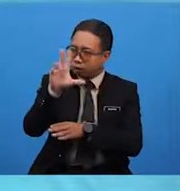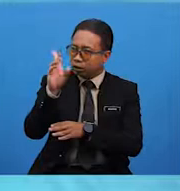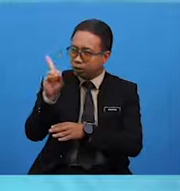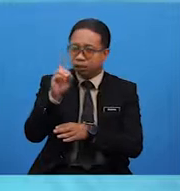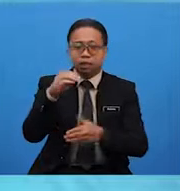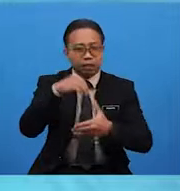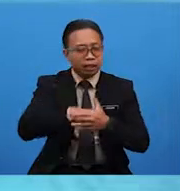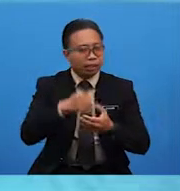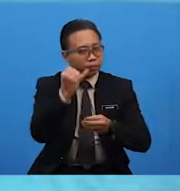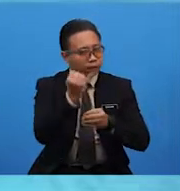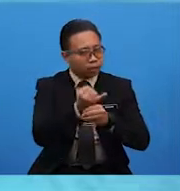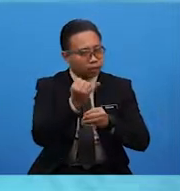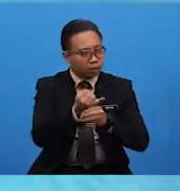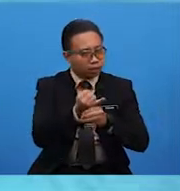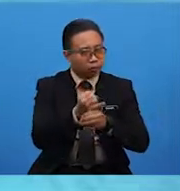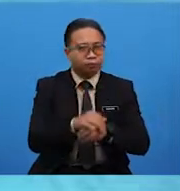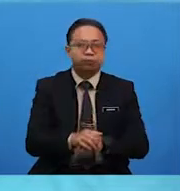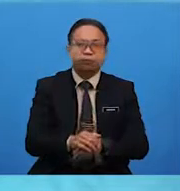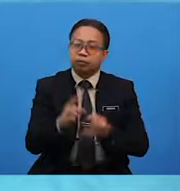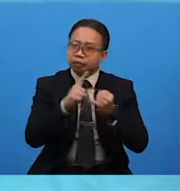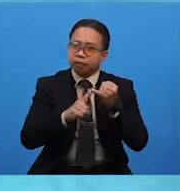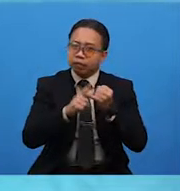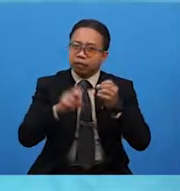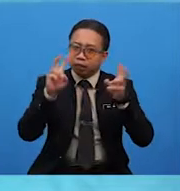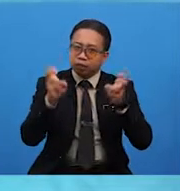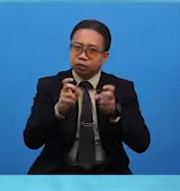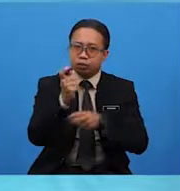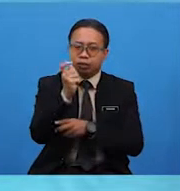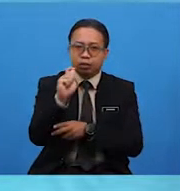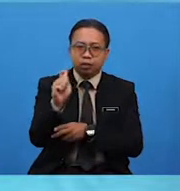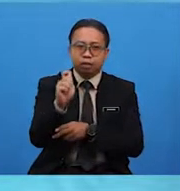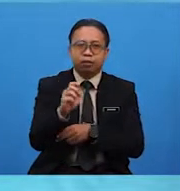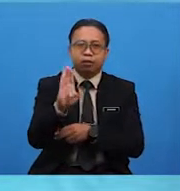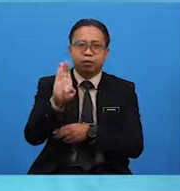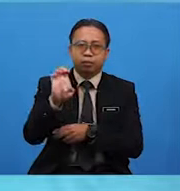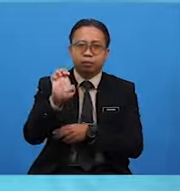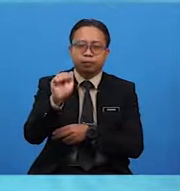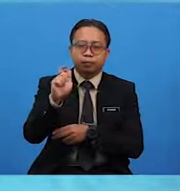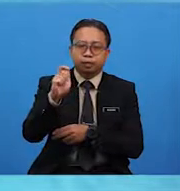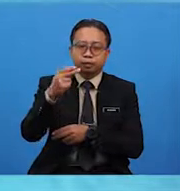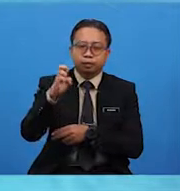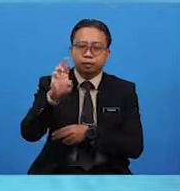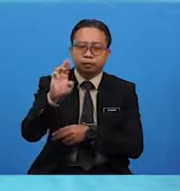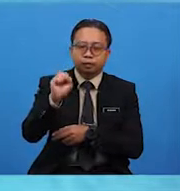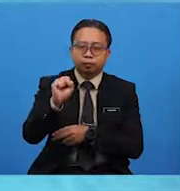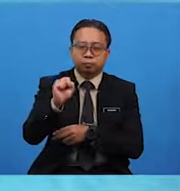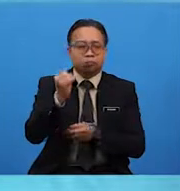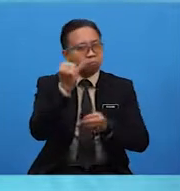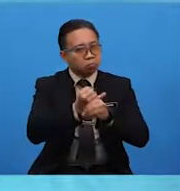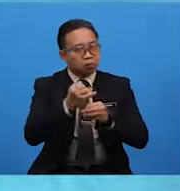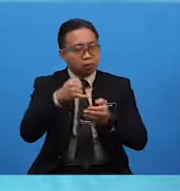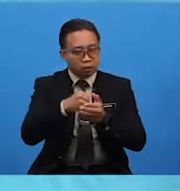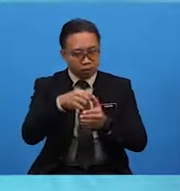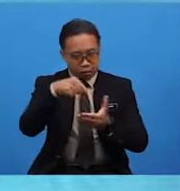dimensi dalam karya akhir Oplosan yang bertajuk The Beatles karya ini